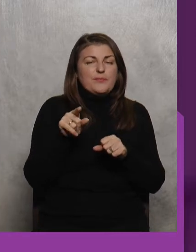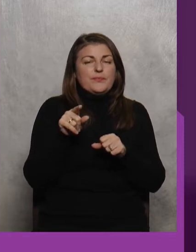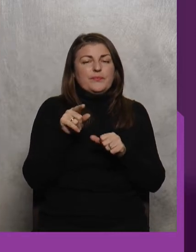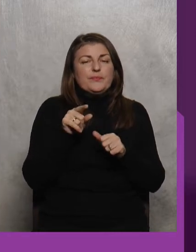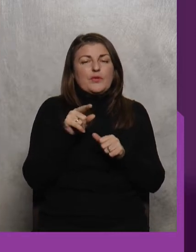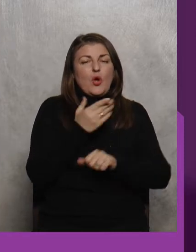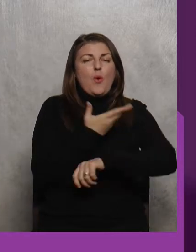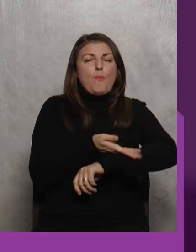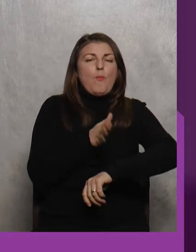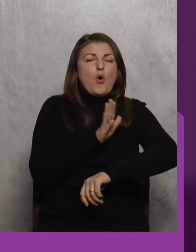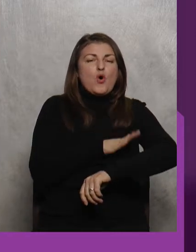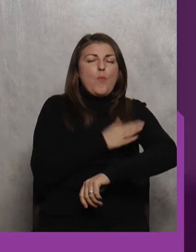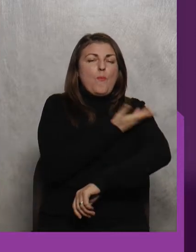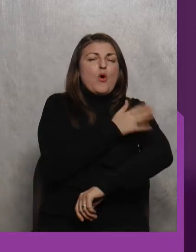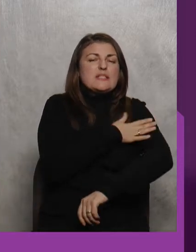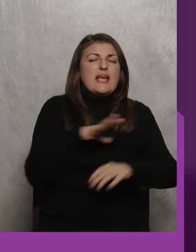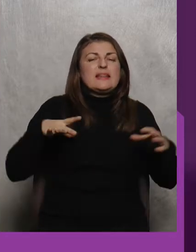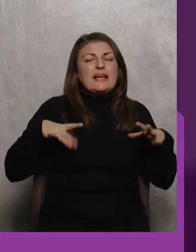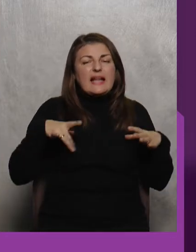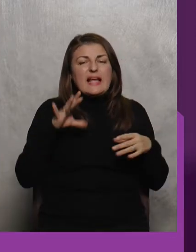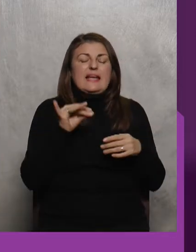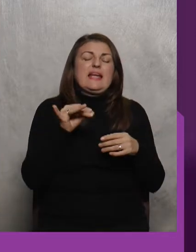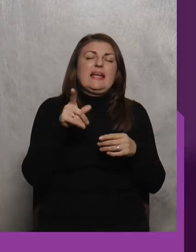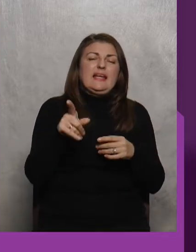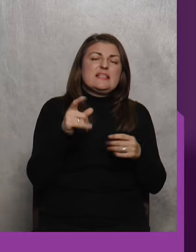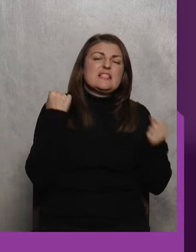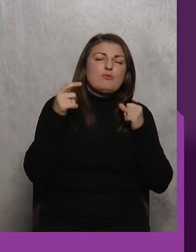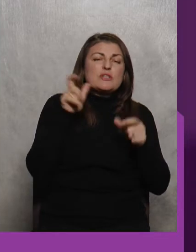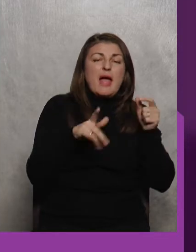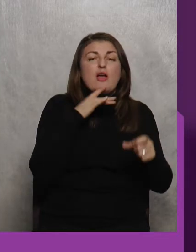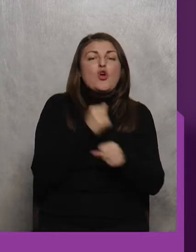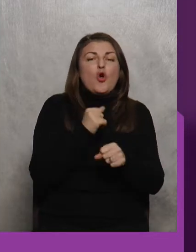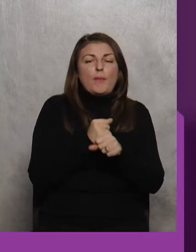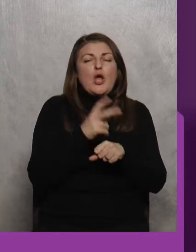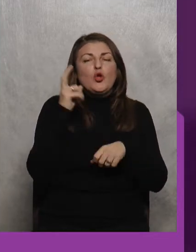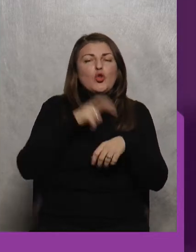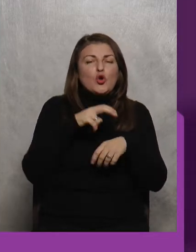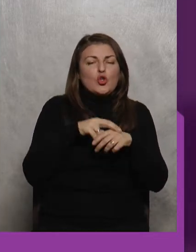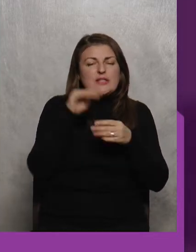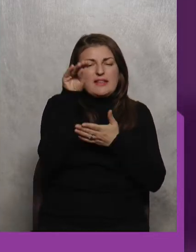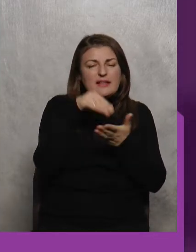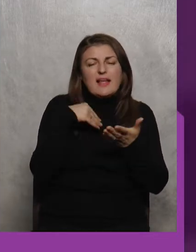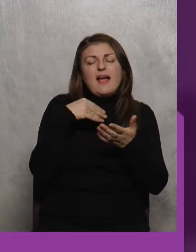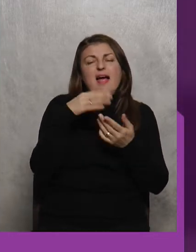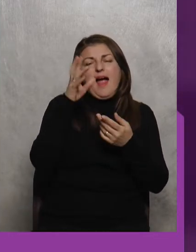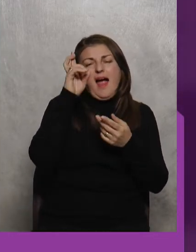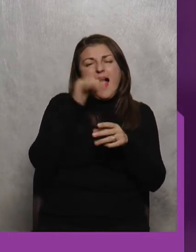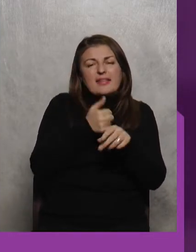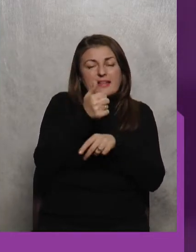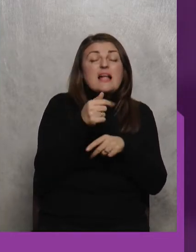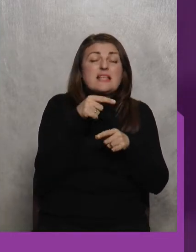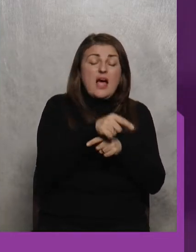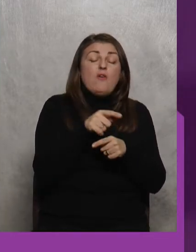захищаються польські тренери і спортсмени і роблять докторські дисертації, кандидатські, відповідно,